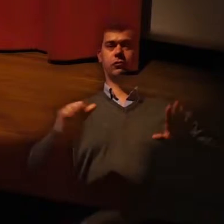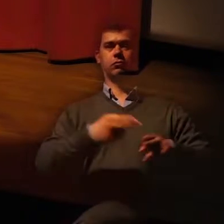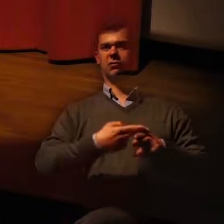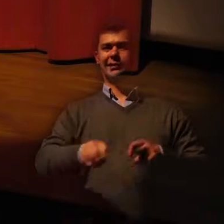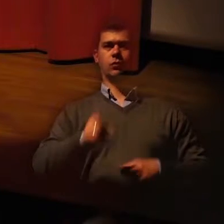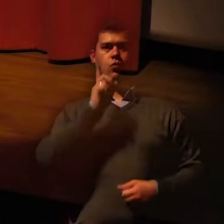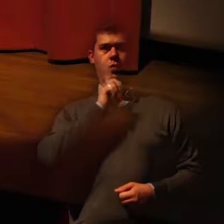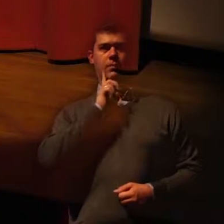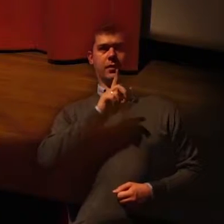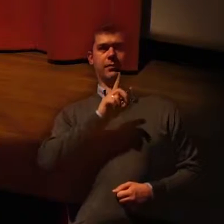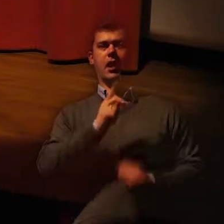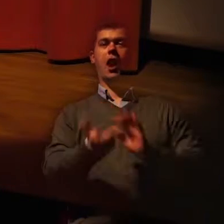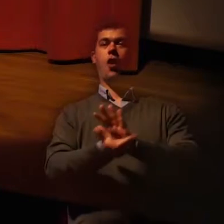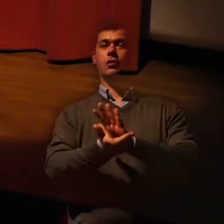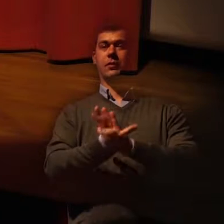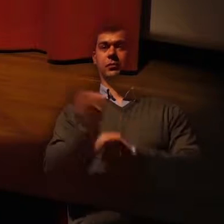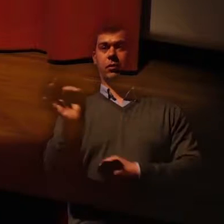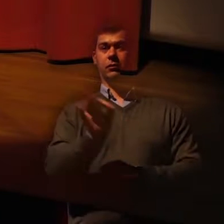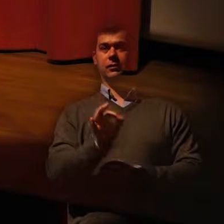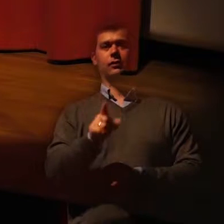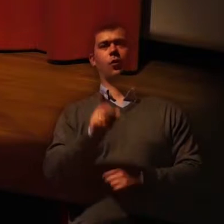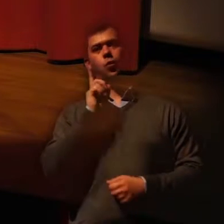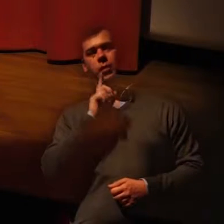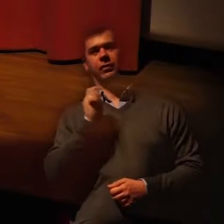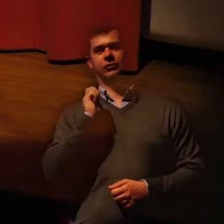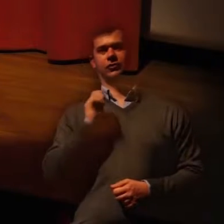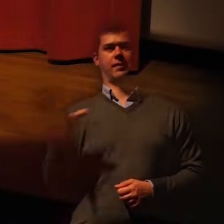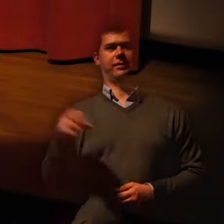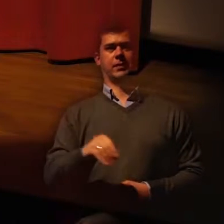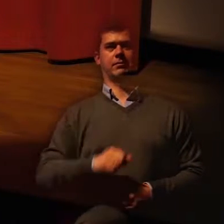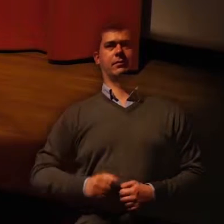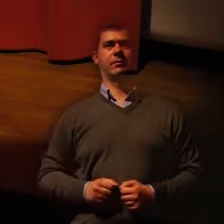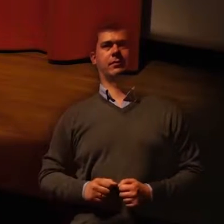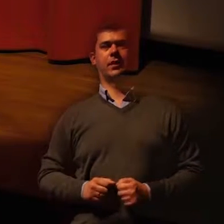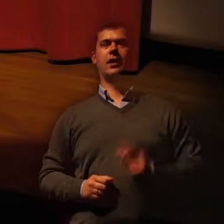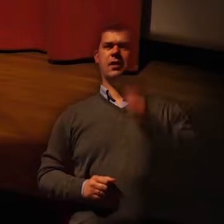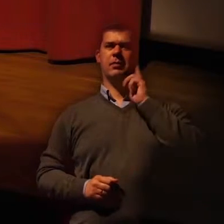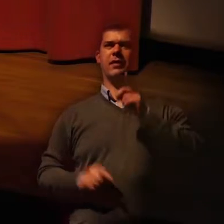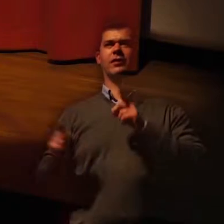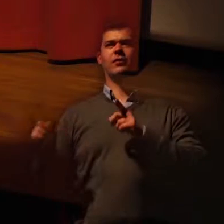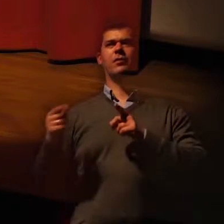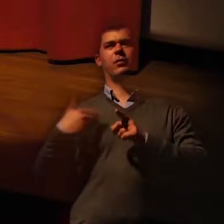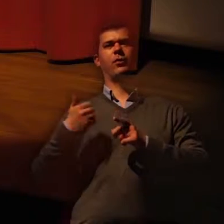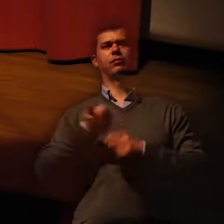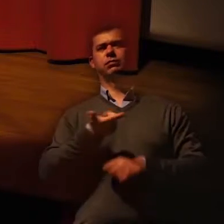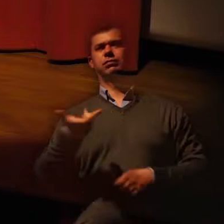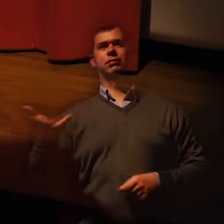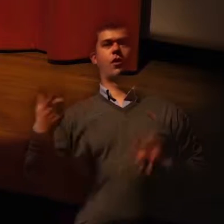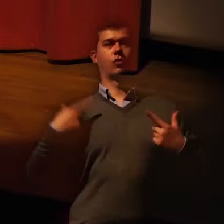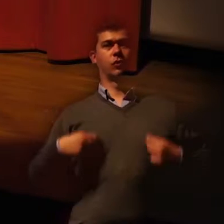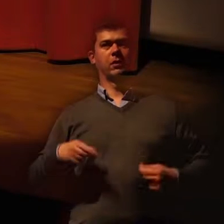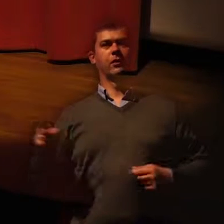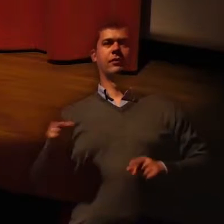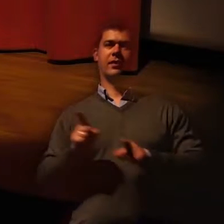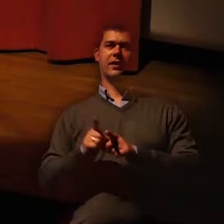mężczyzn 18 proc to są łącznie i kobiety i mężczyźni co więcej tam następuje taki